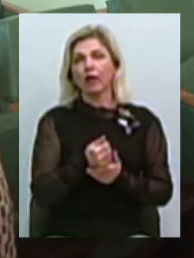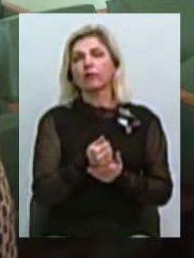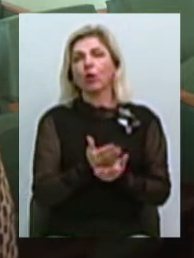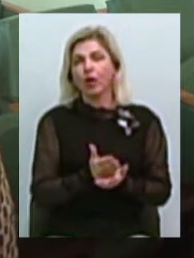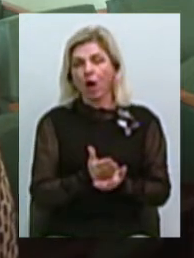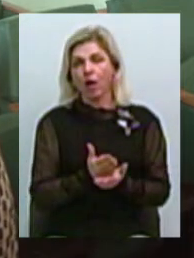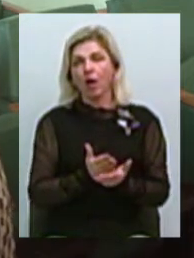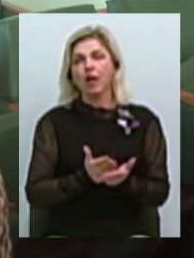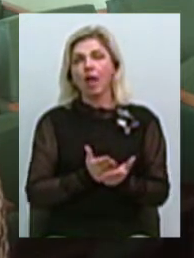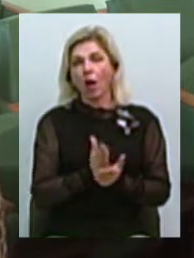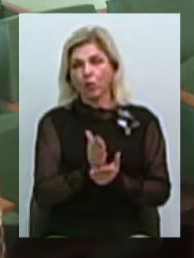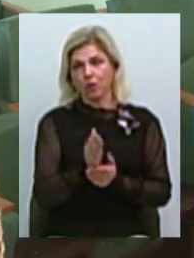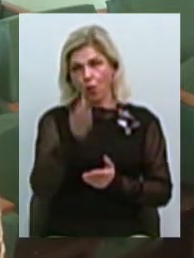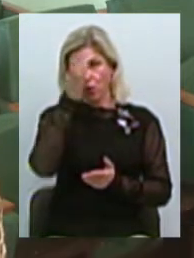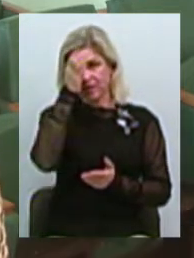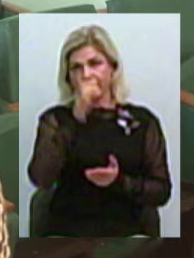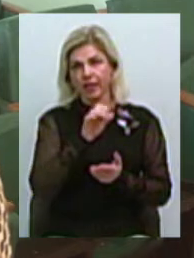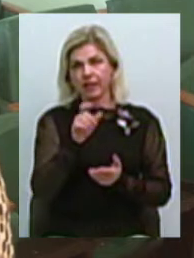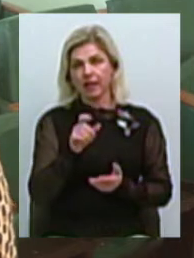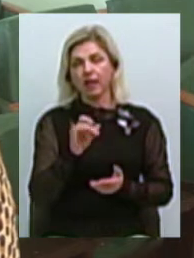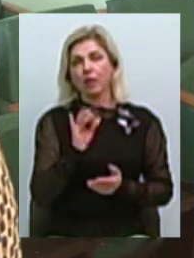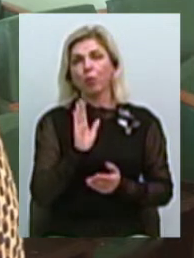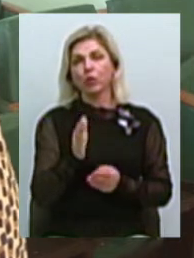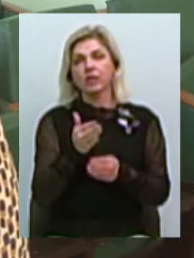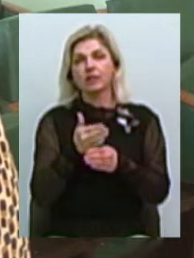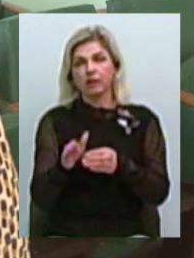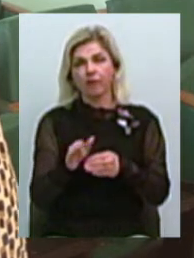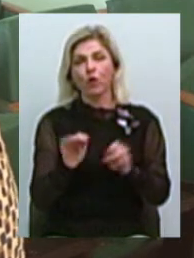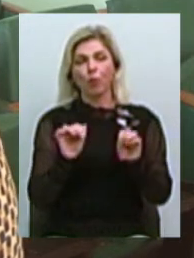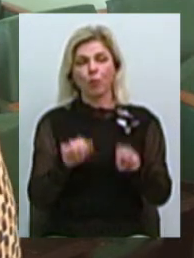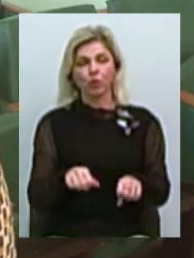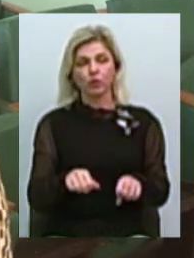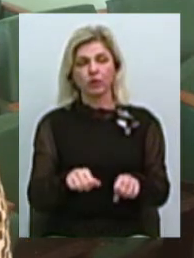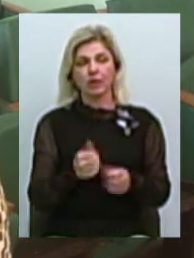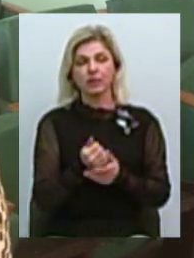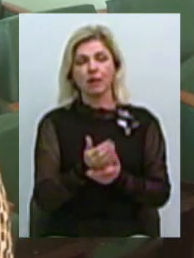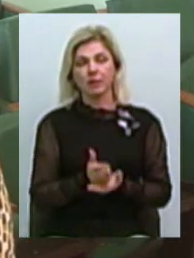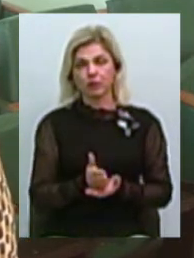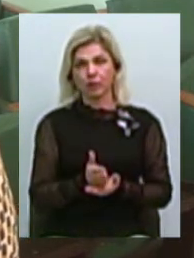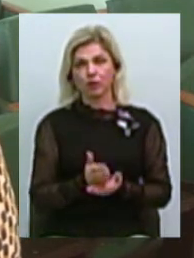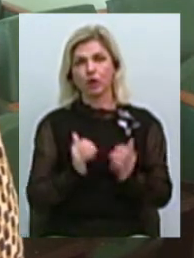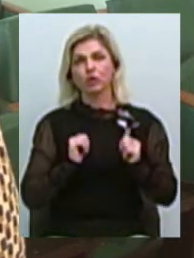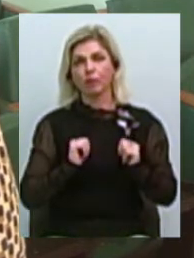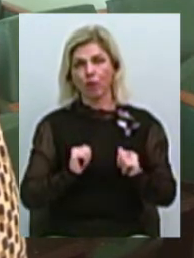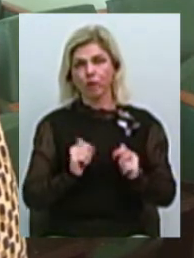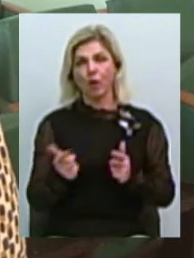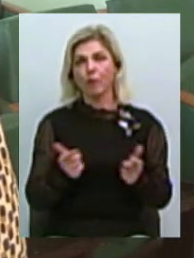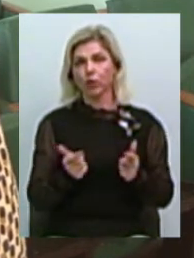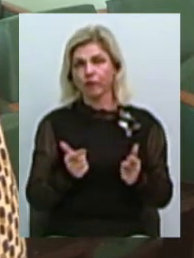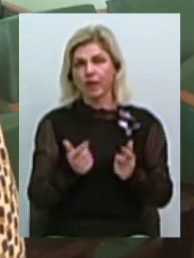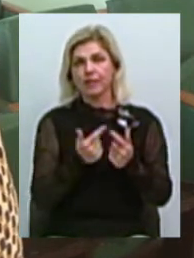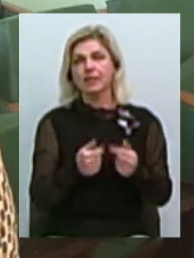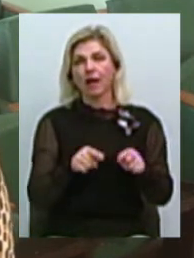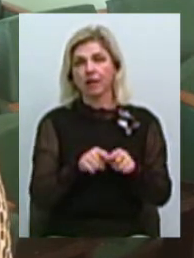в закладах. Вони стануть складовою і зможуть забезпечити спокійну підготовку закладів